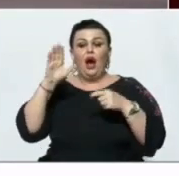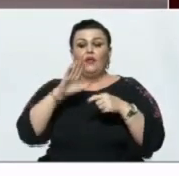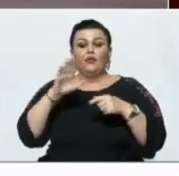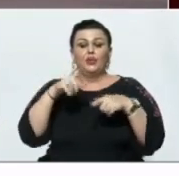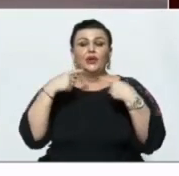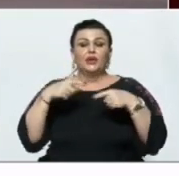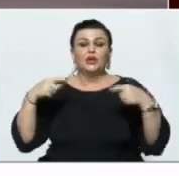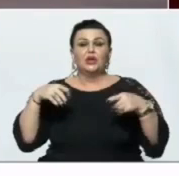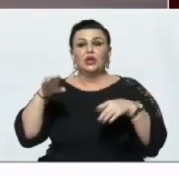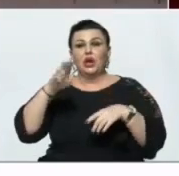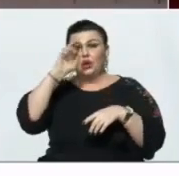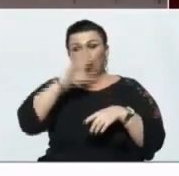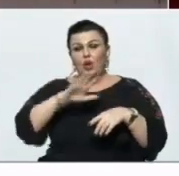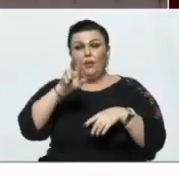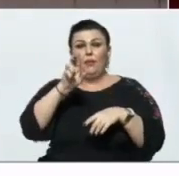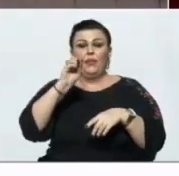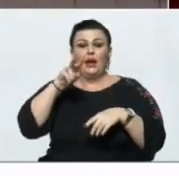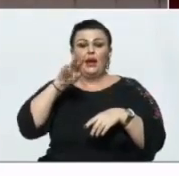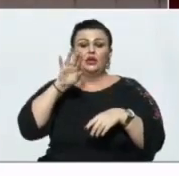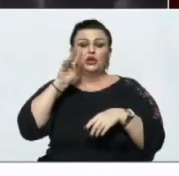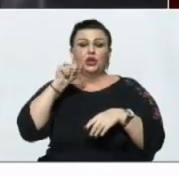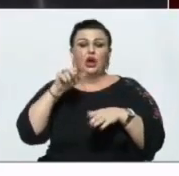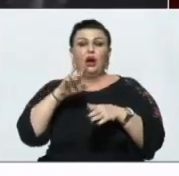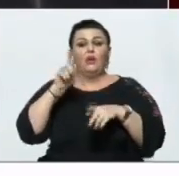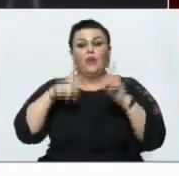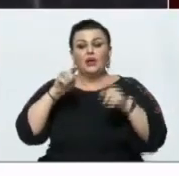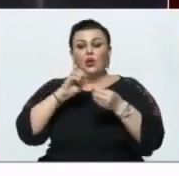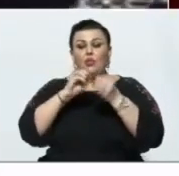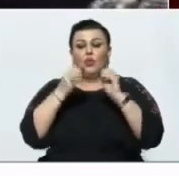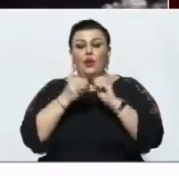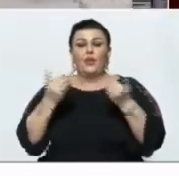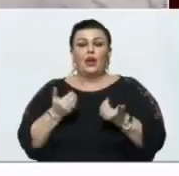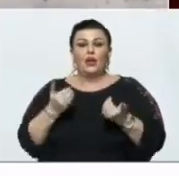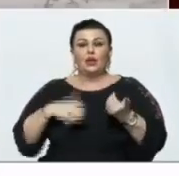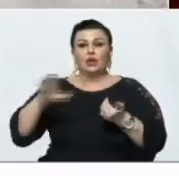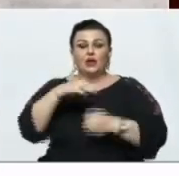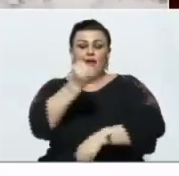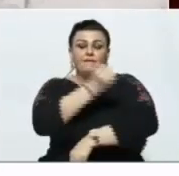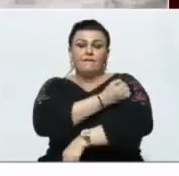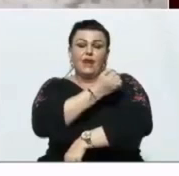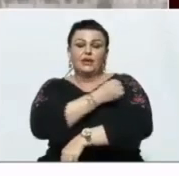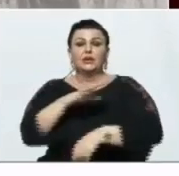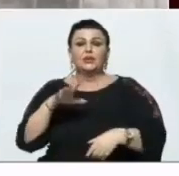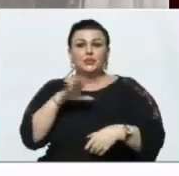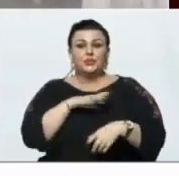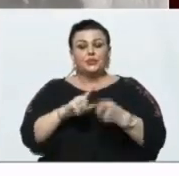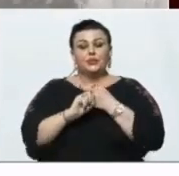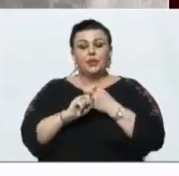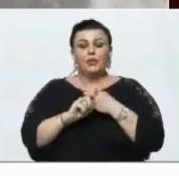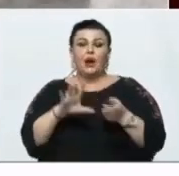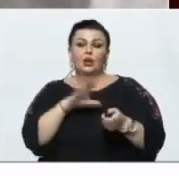digər ölkələrində də, Belçikada da bənzər problemlər yaşandı. Ən böyük problem isə vaksinlərin vurulması ilə bağlı